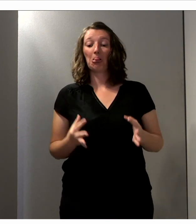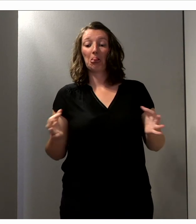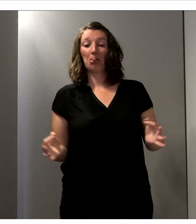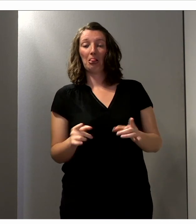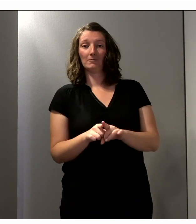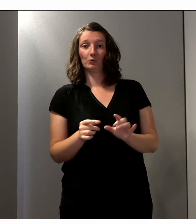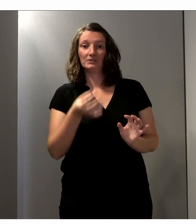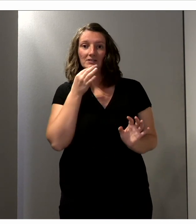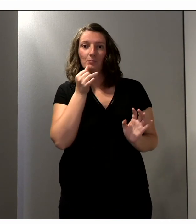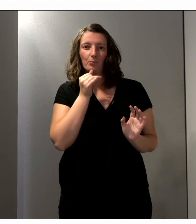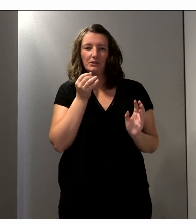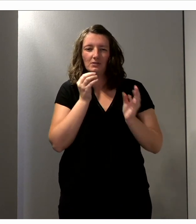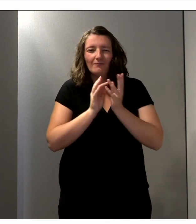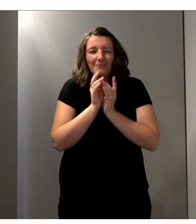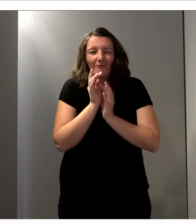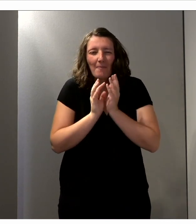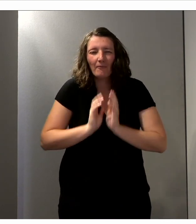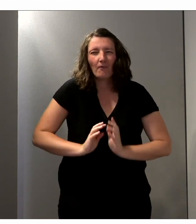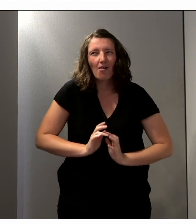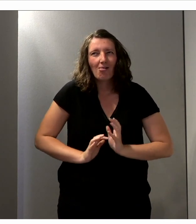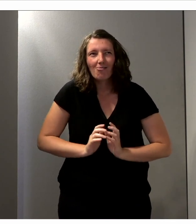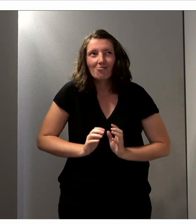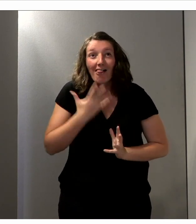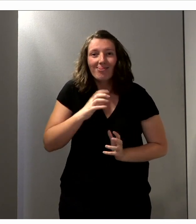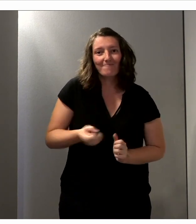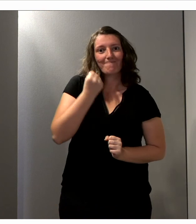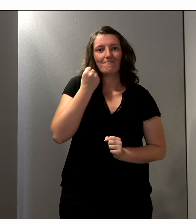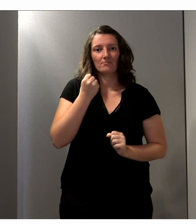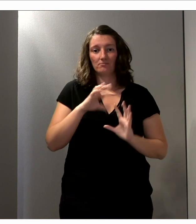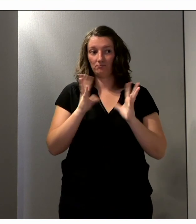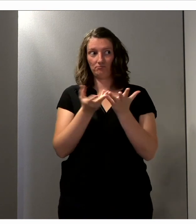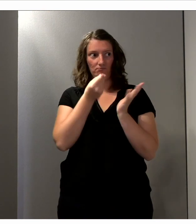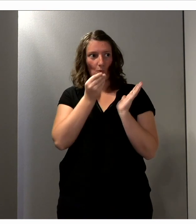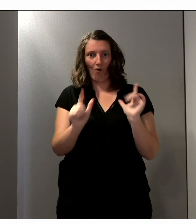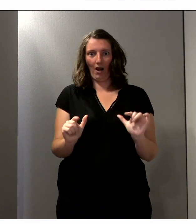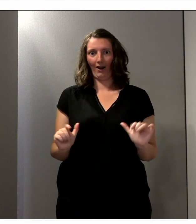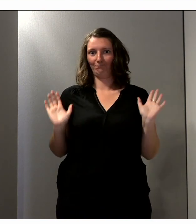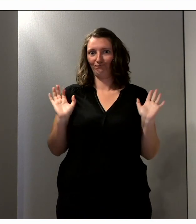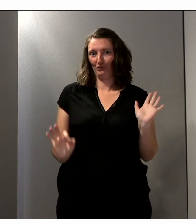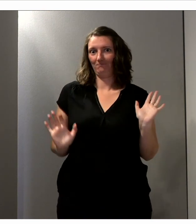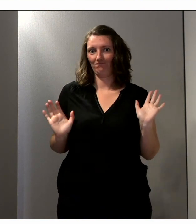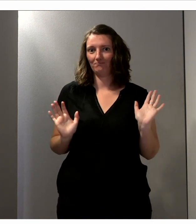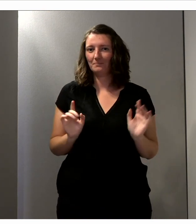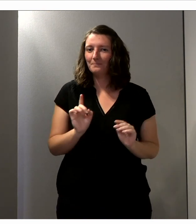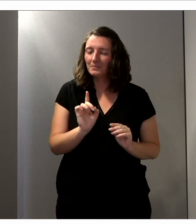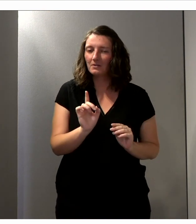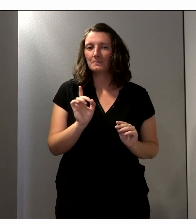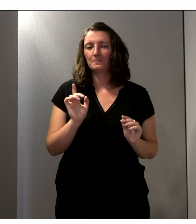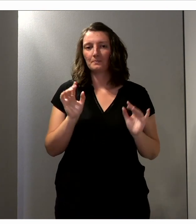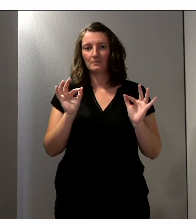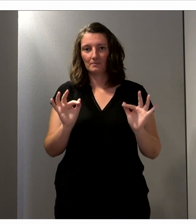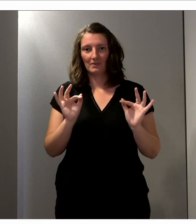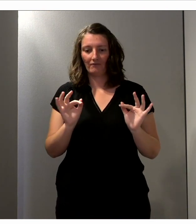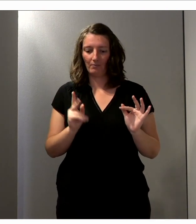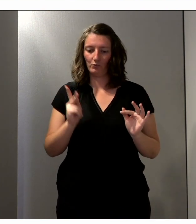on dit l'étincelle. Tous sont bien en force, mais pour les questions